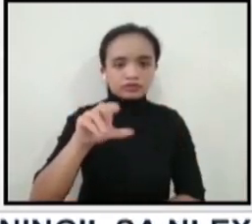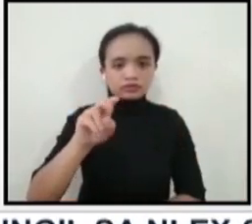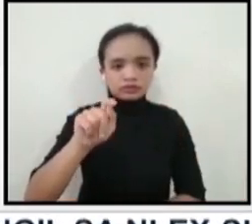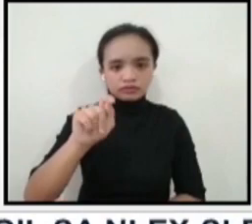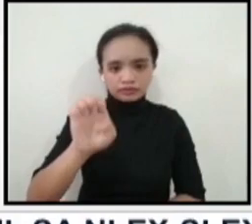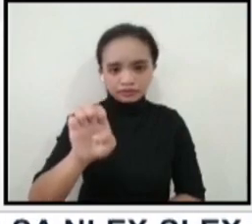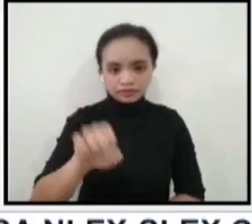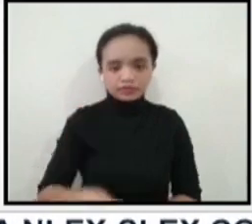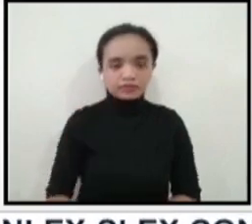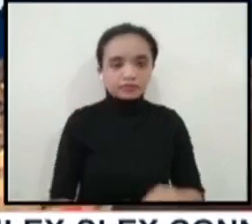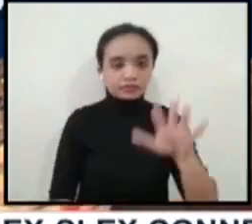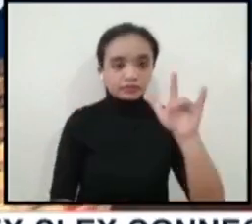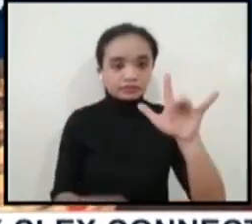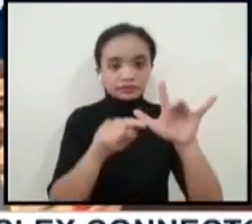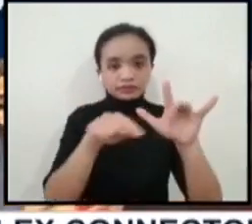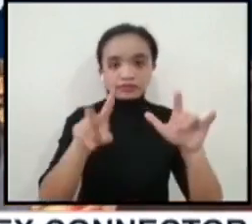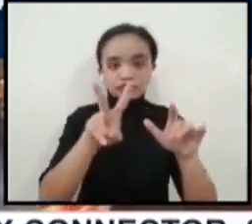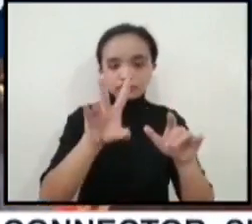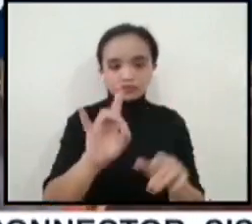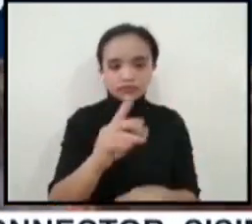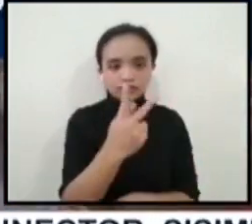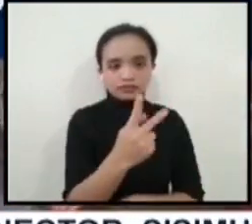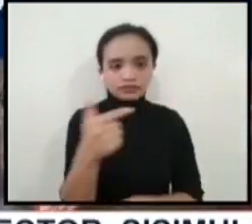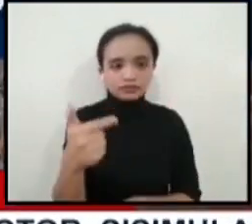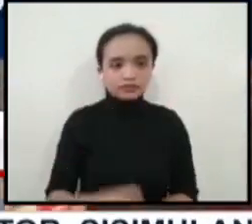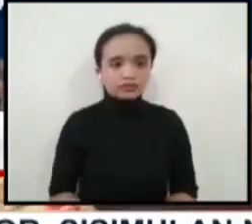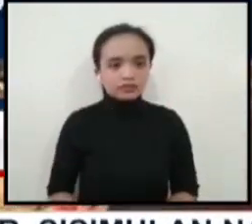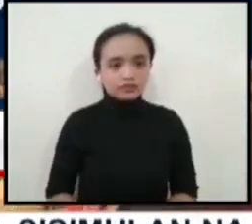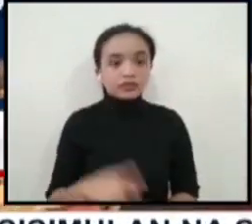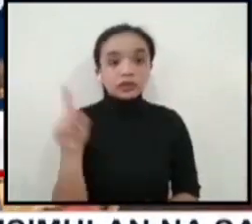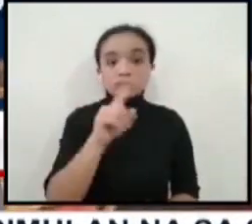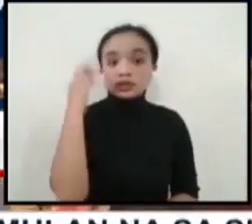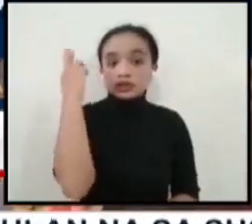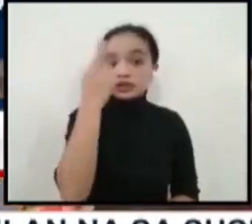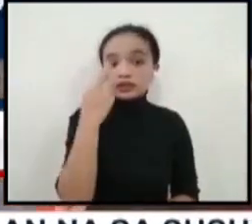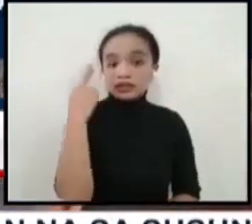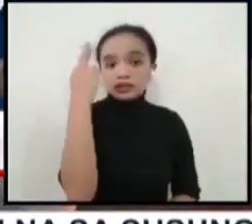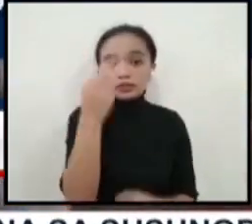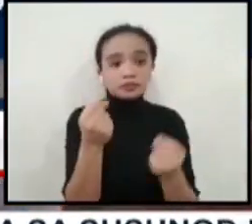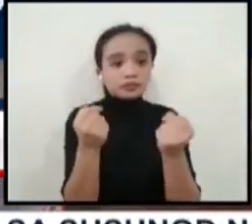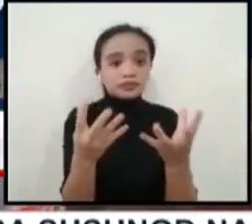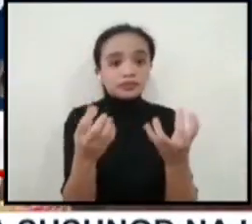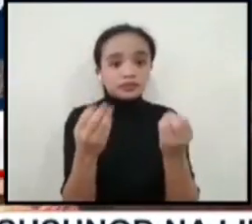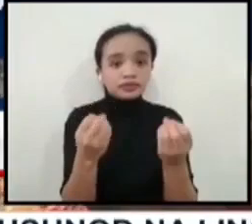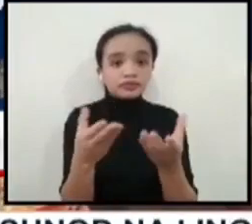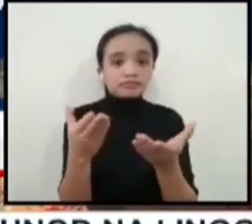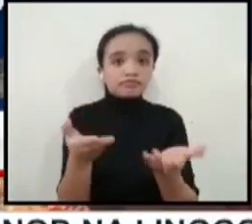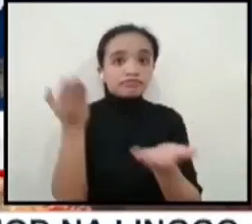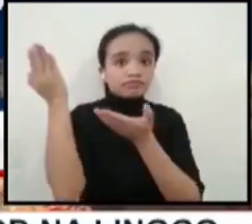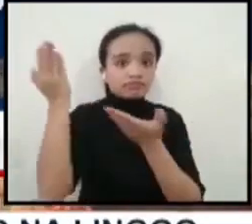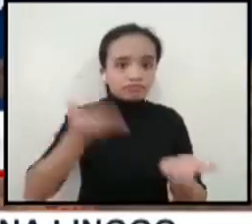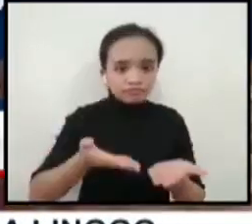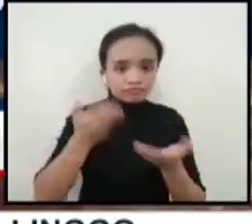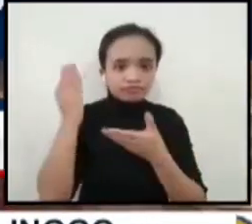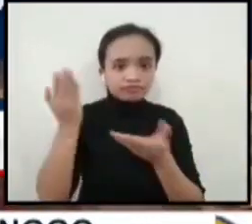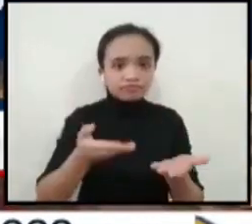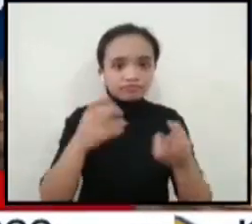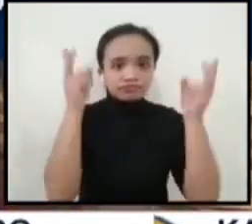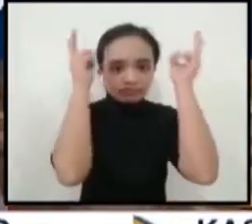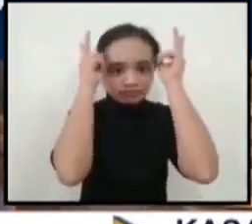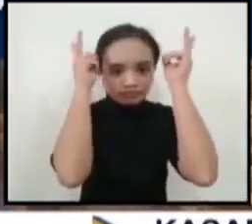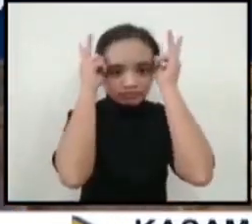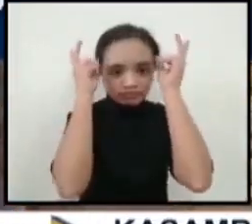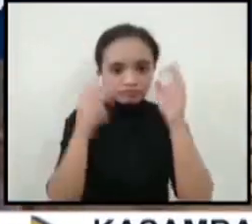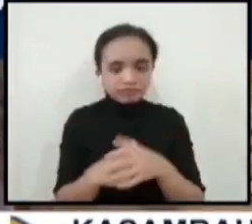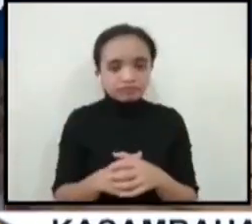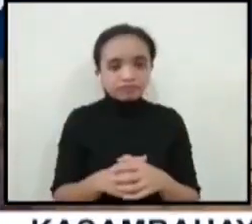28 pesos kada kilo. Pustirasun na in madupi man ti inmay nga nagiumay ti natanda. May ti